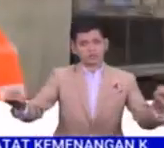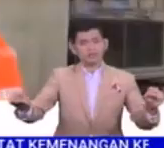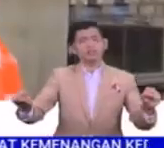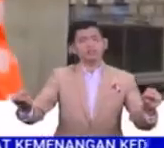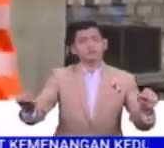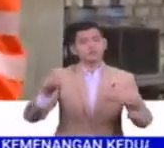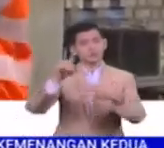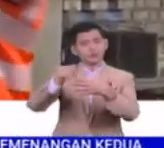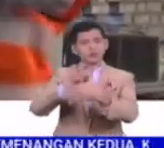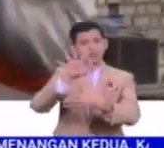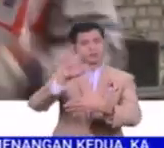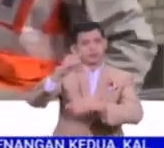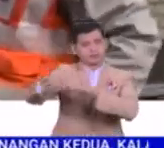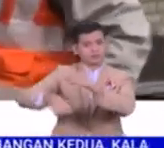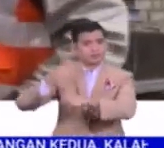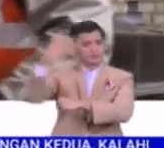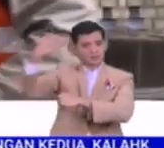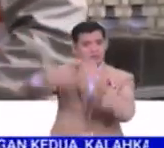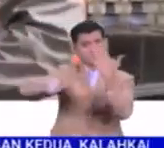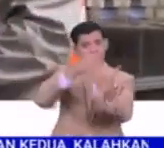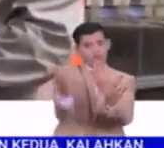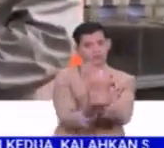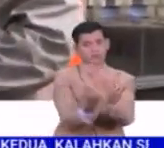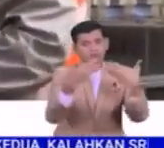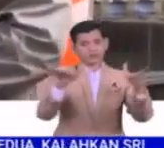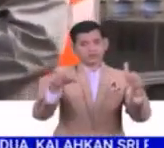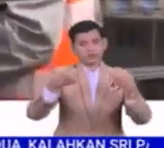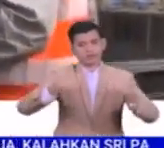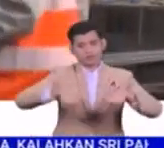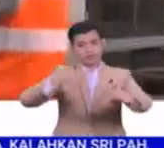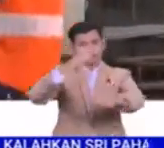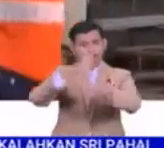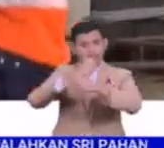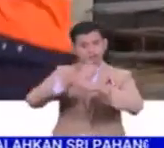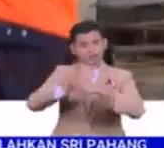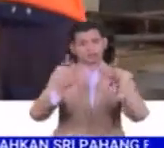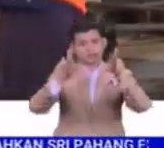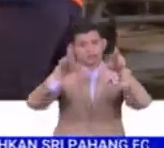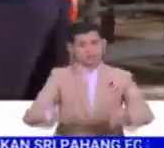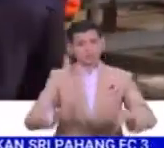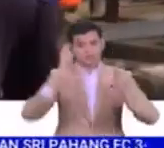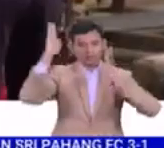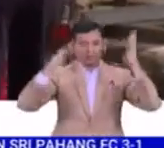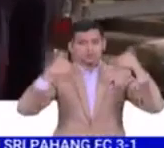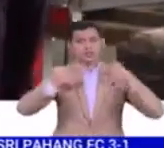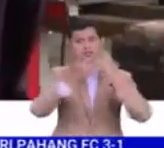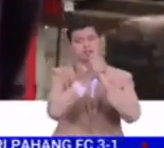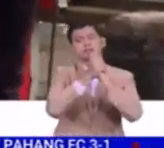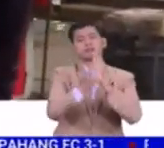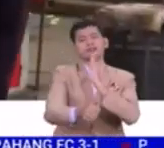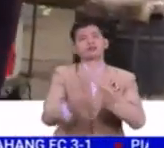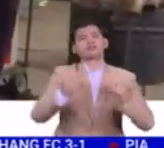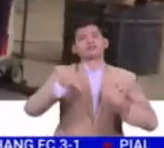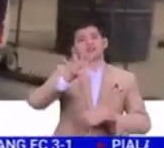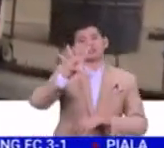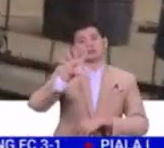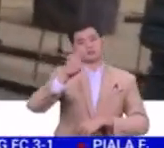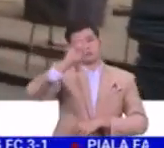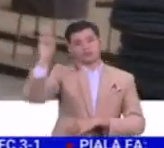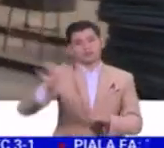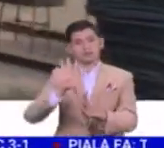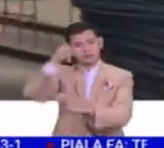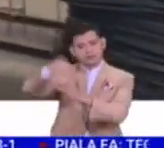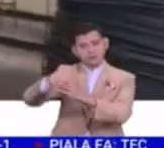depan. Projek ini turut membuka peluang pekerjaan kepada anak tempatan yang mempunyai kemahiran dengan 50%